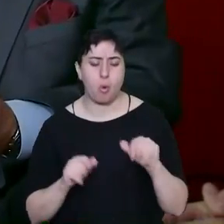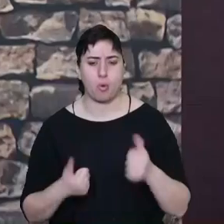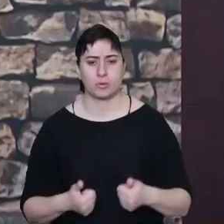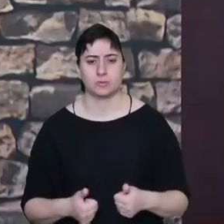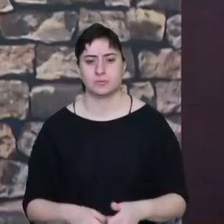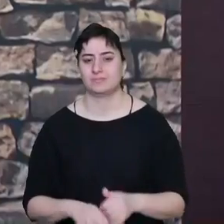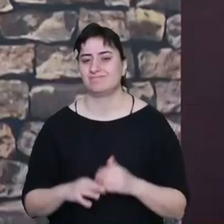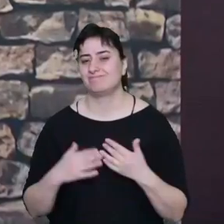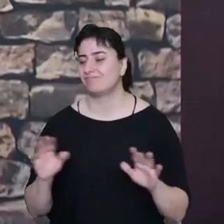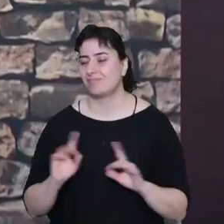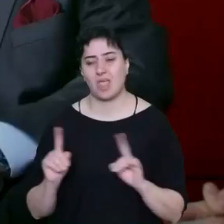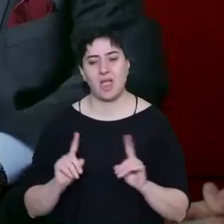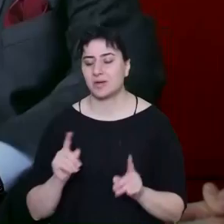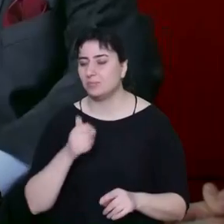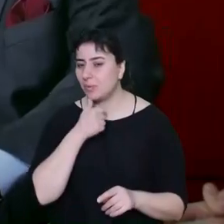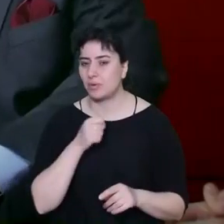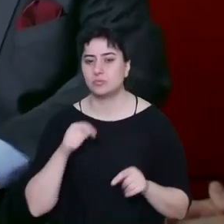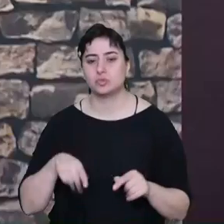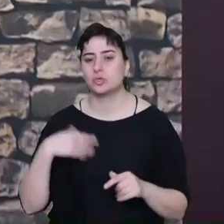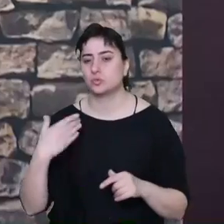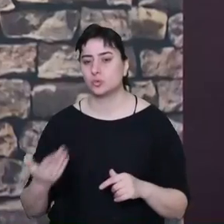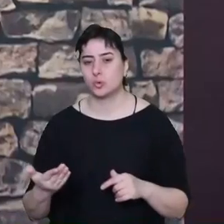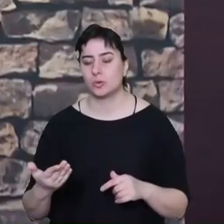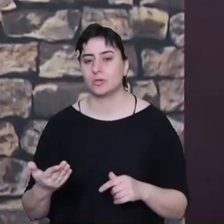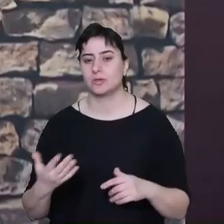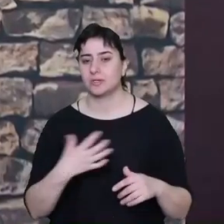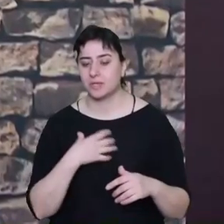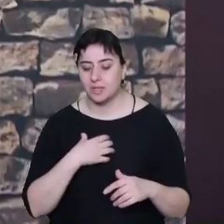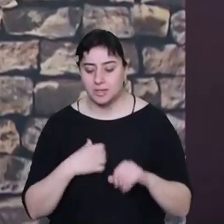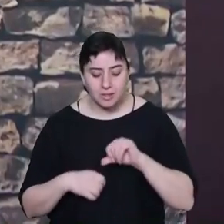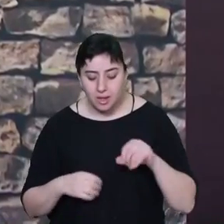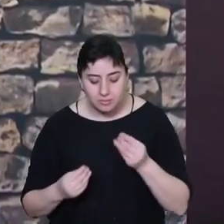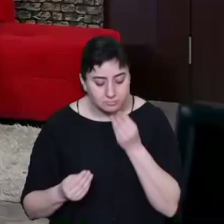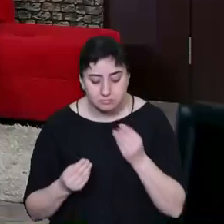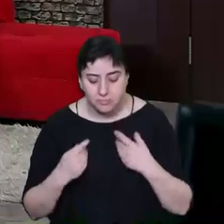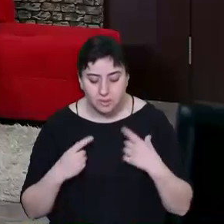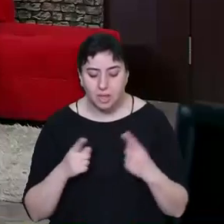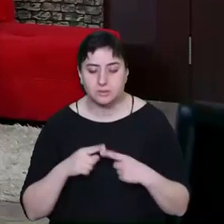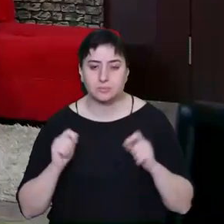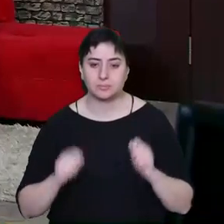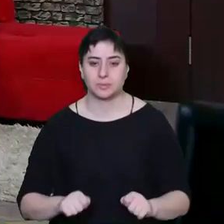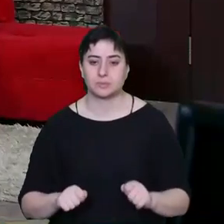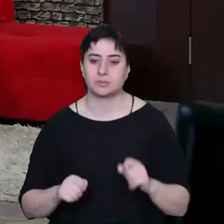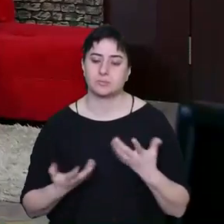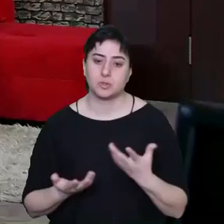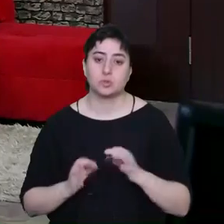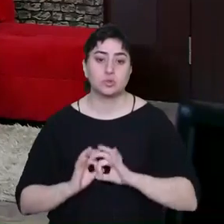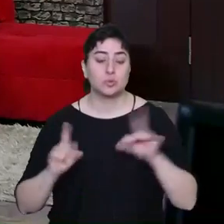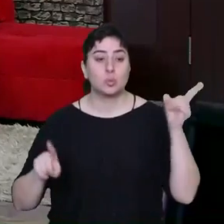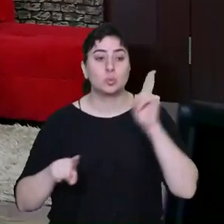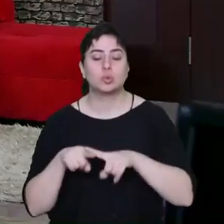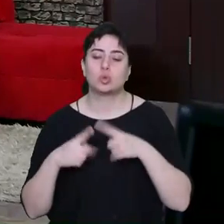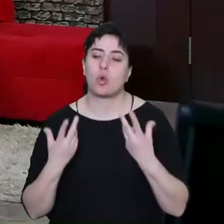biz. Hayır babacığım, hayır. Bundan sonra kendi yağımızda kavrulacağız. Tamam, belki çok lüks